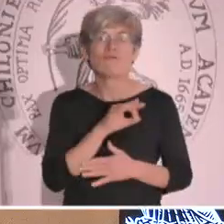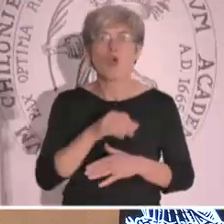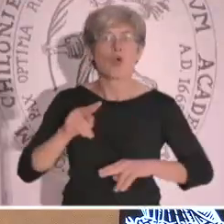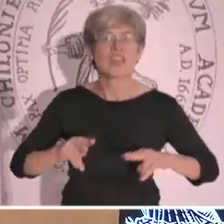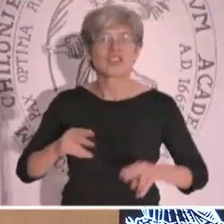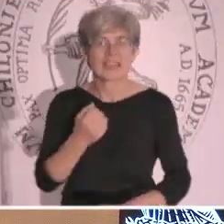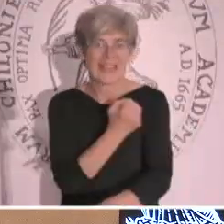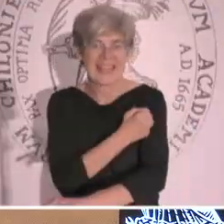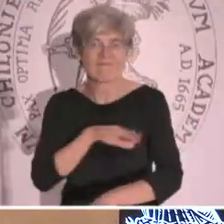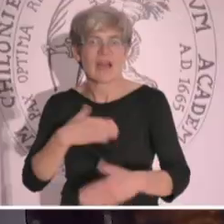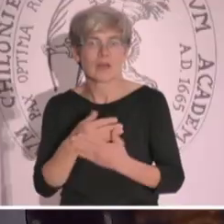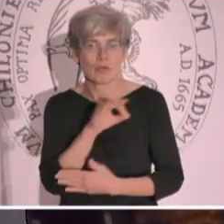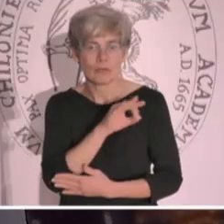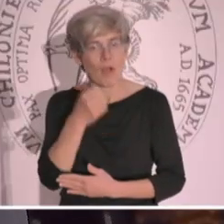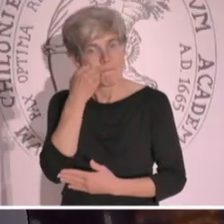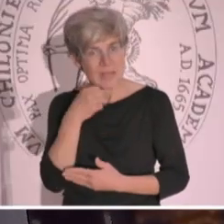Sie gesund.